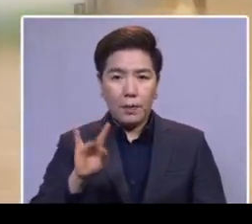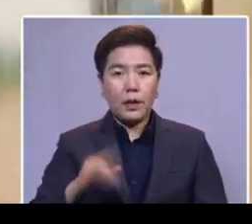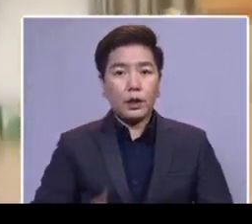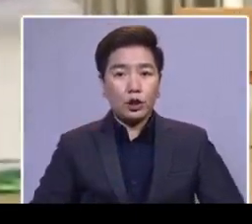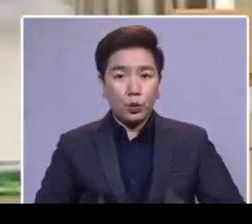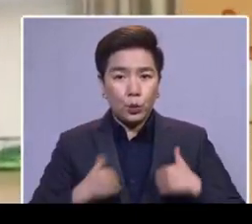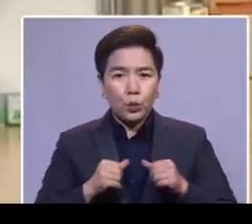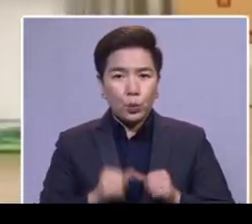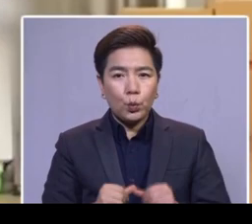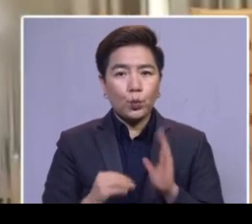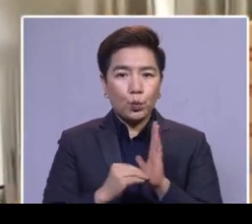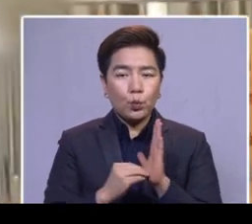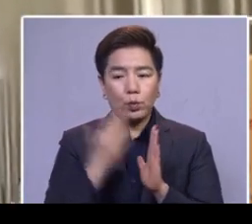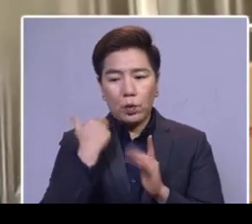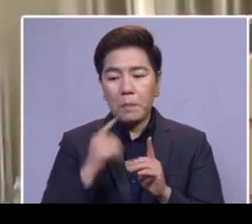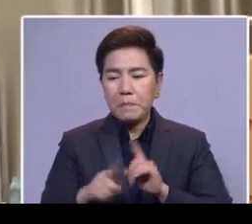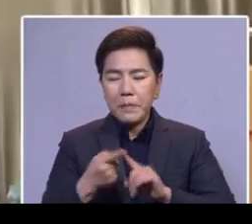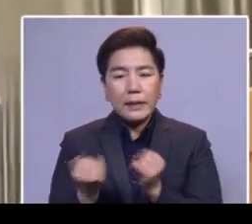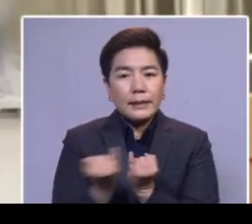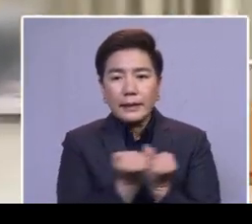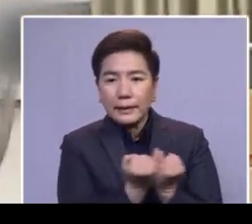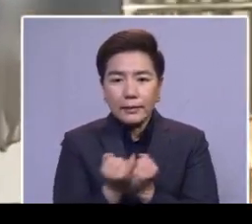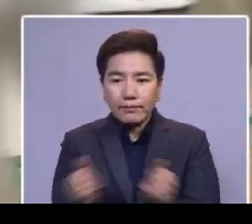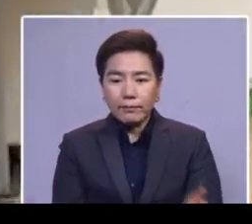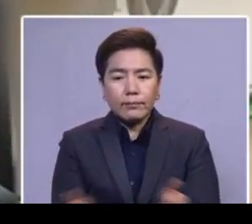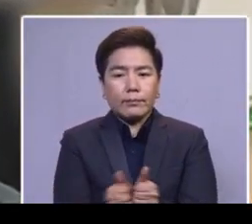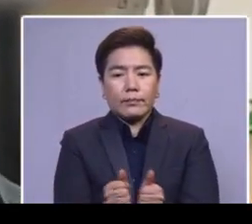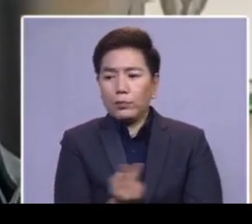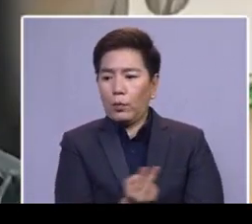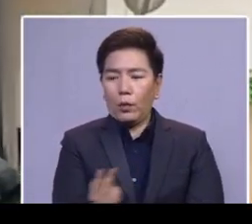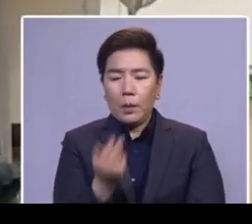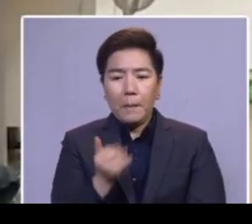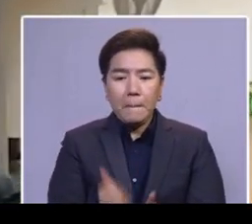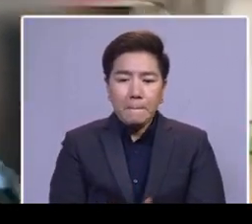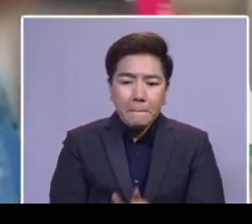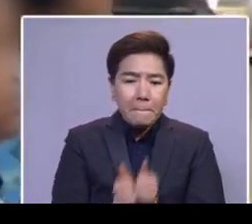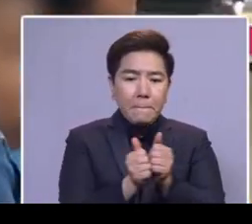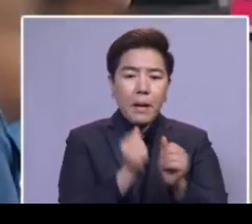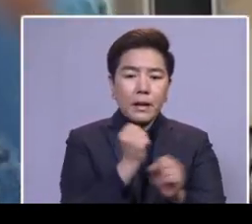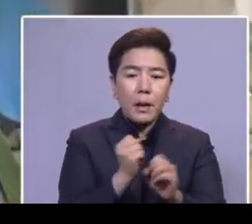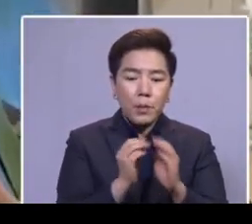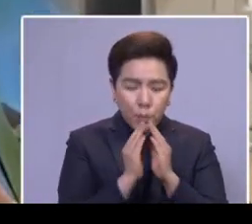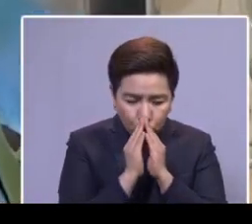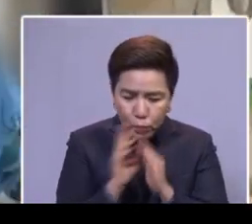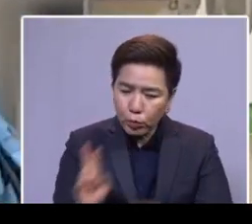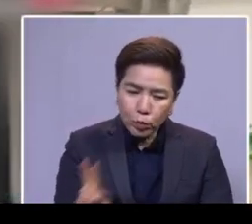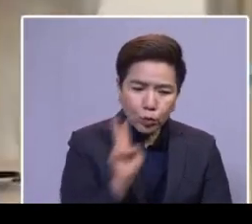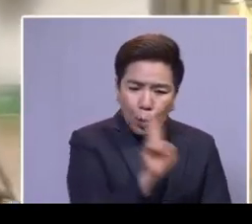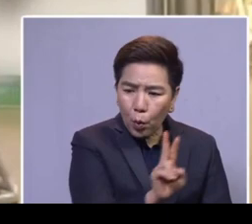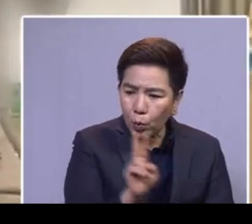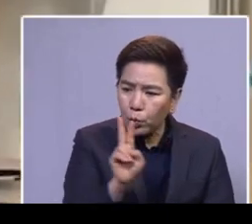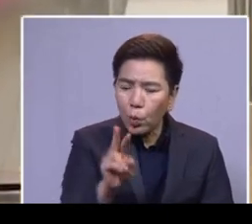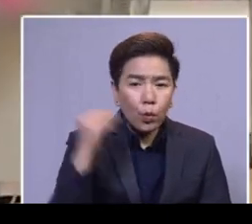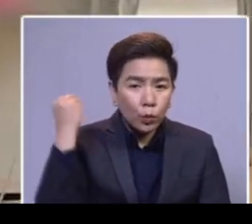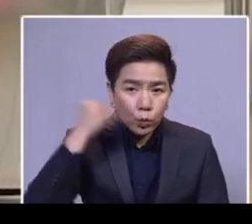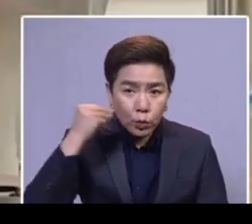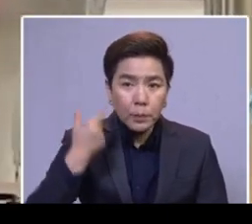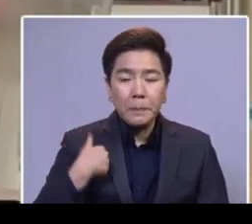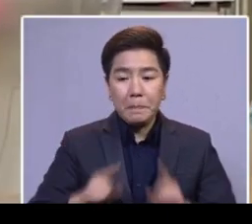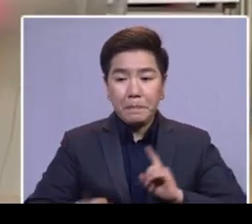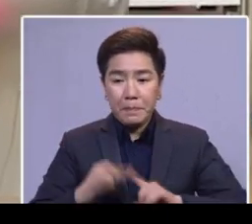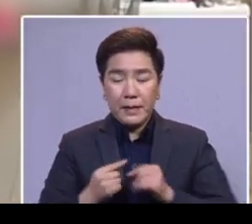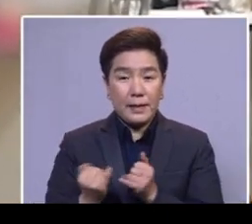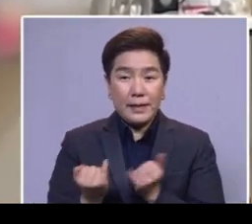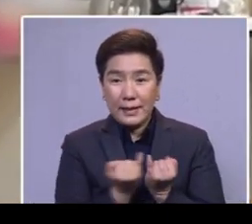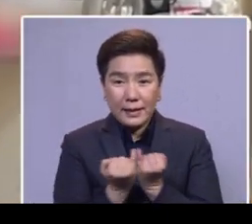ชีวิตอยู่ที่กรุงเทพฯและเป็นเพื่อนสนิทกับแอมค่ะเวลาไปทำบุญก็จะชวนกันไปตลอด 2คนนะคะแล้วเวลาที่เป็นเพื่อน